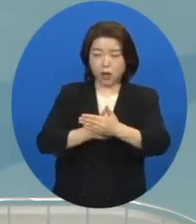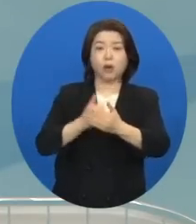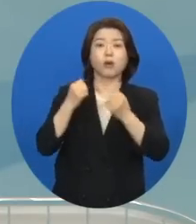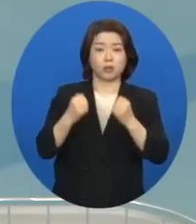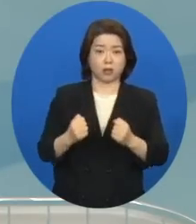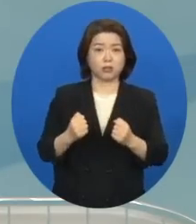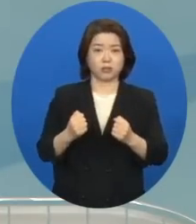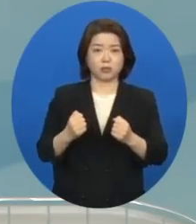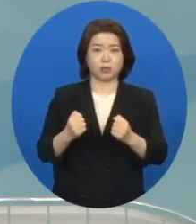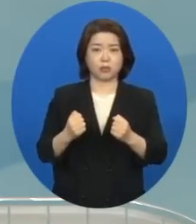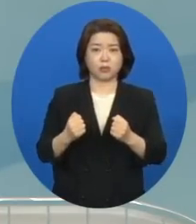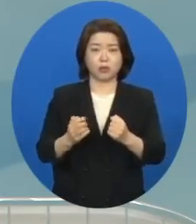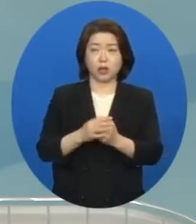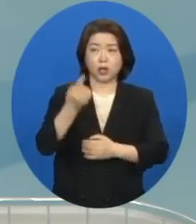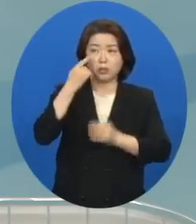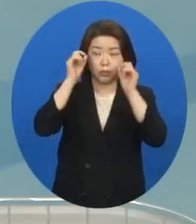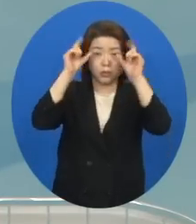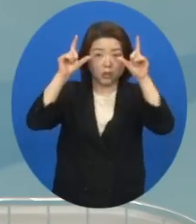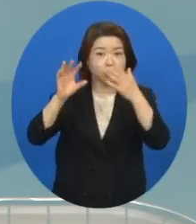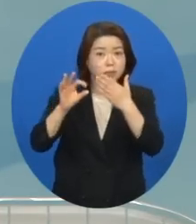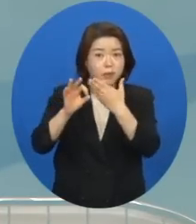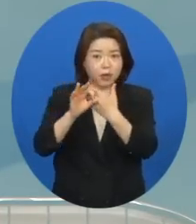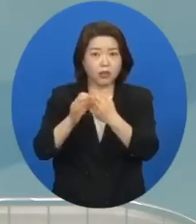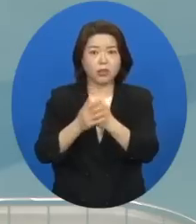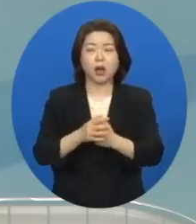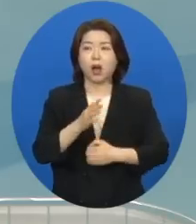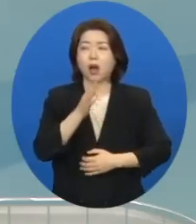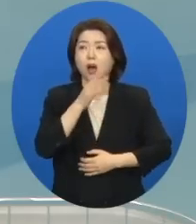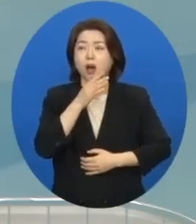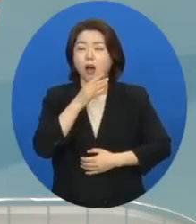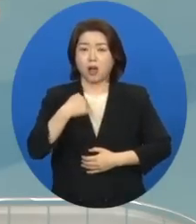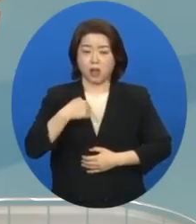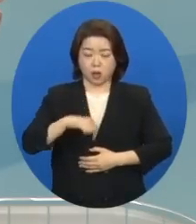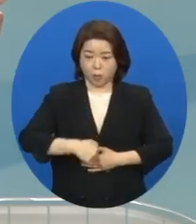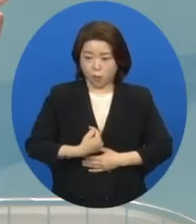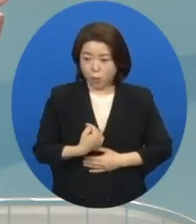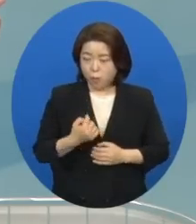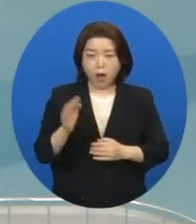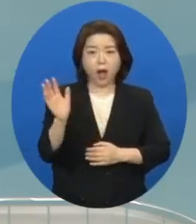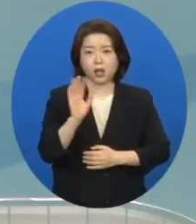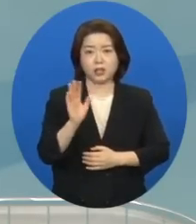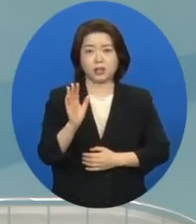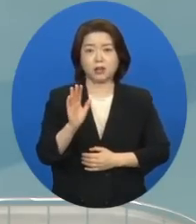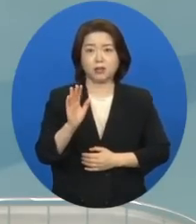계시니 눈이 뜨이고 나면 혼자인 경우가 없어요.